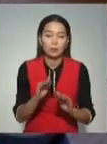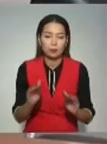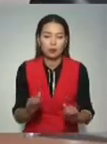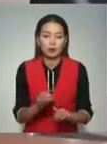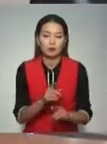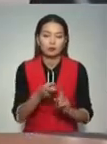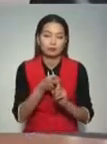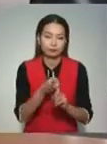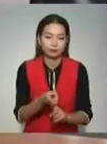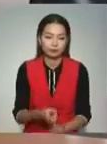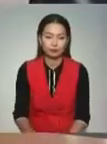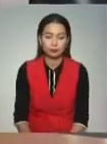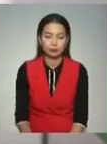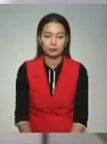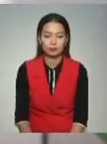ауру жұқтырған.